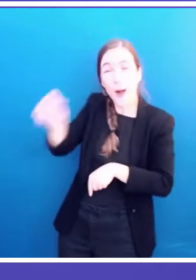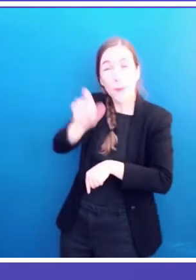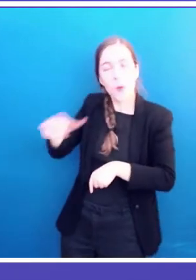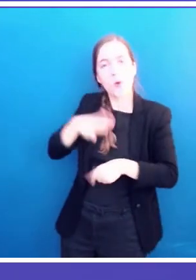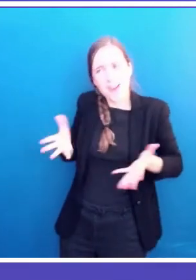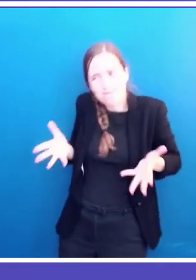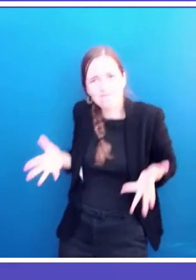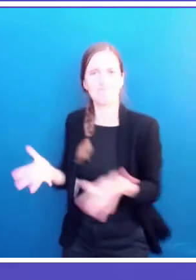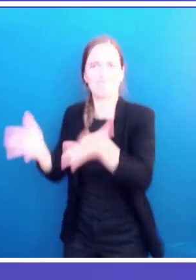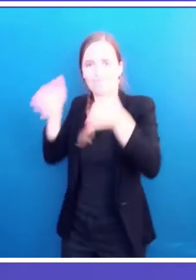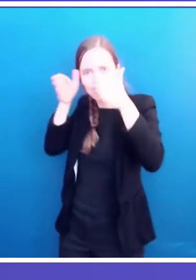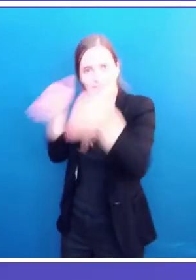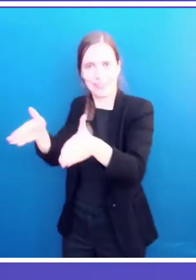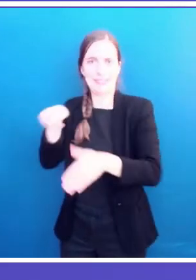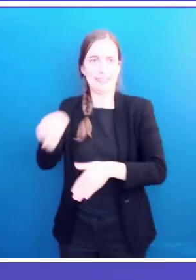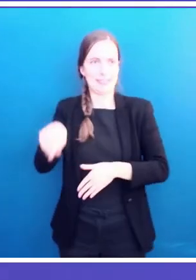العنف،